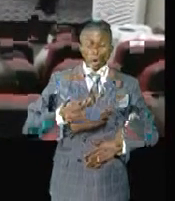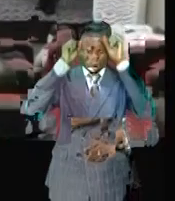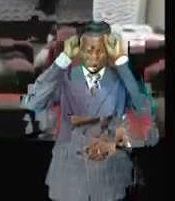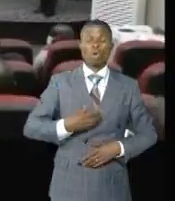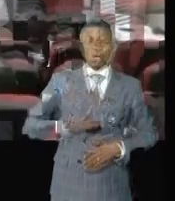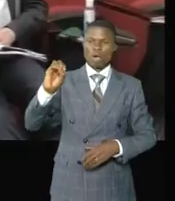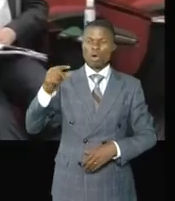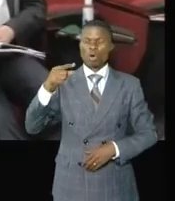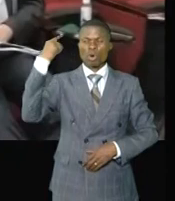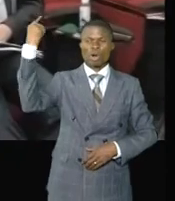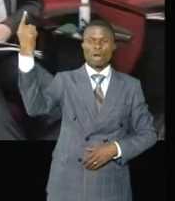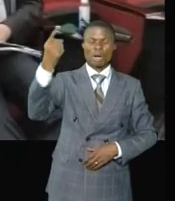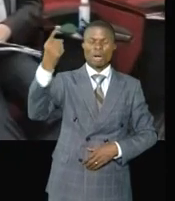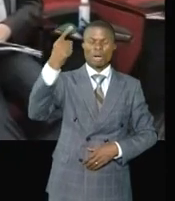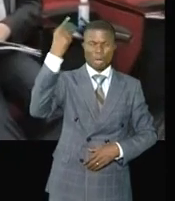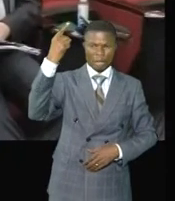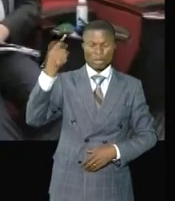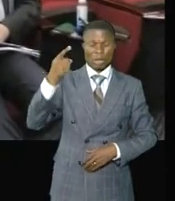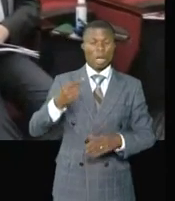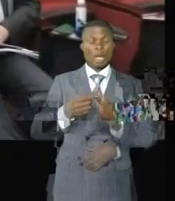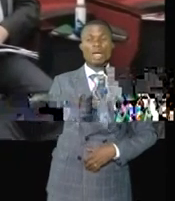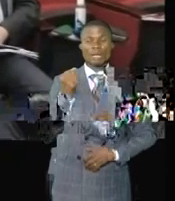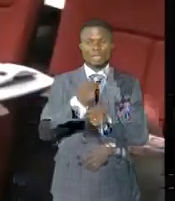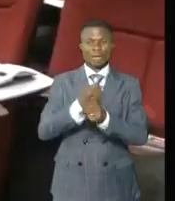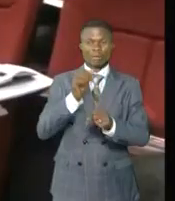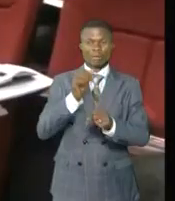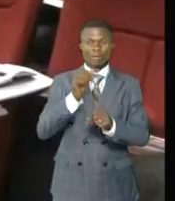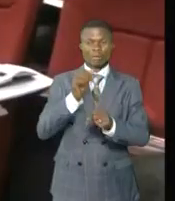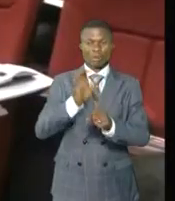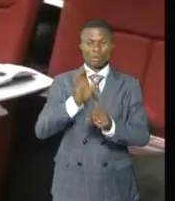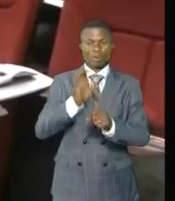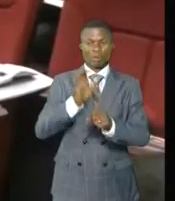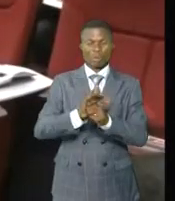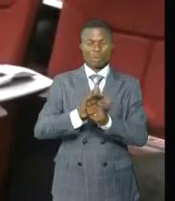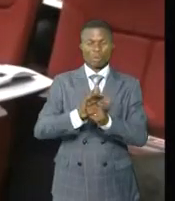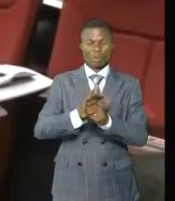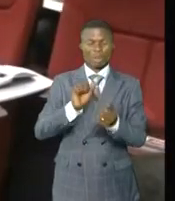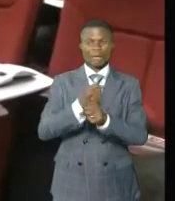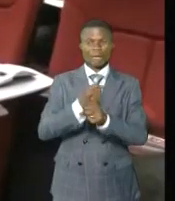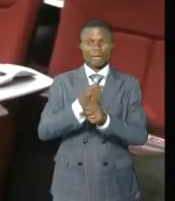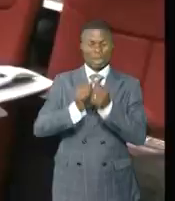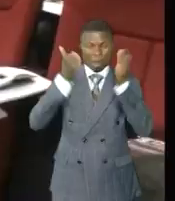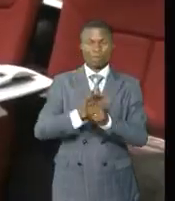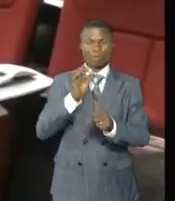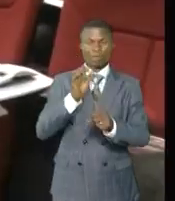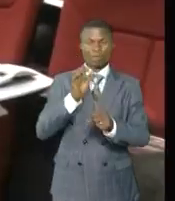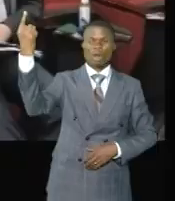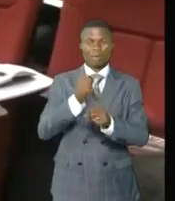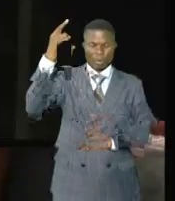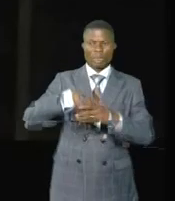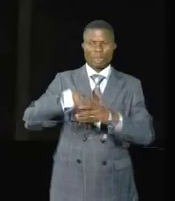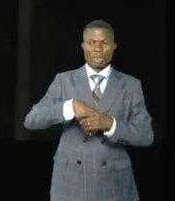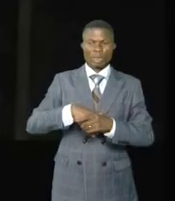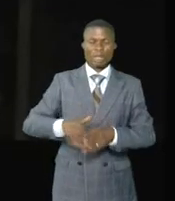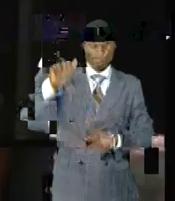police nationale qui a déjà fait ses preuves lors de grandes catastrophes survenues à Amsterdam,